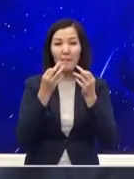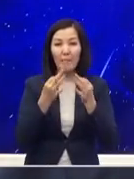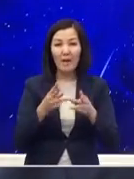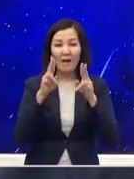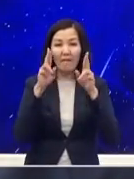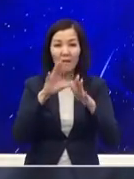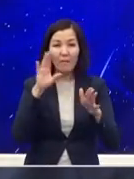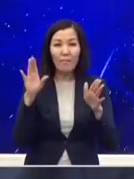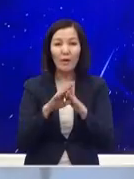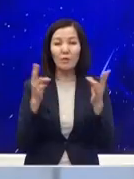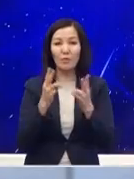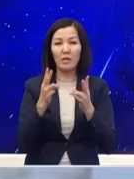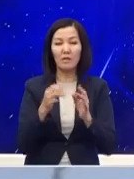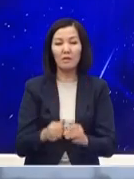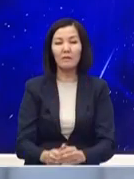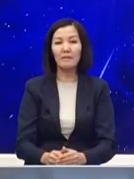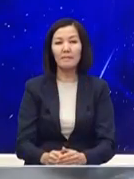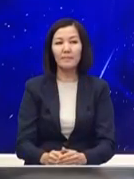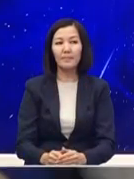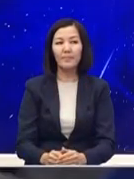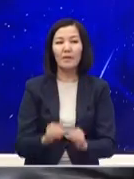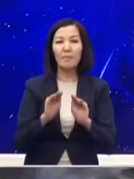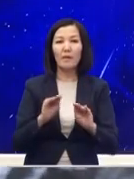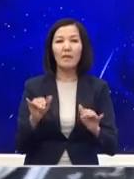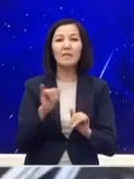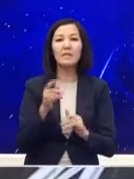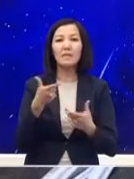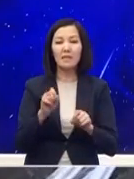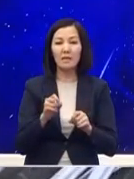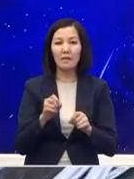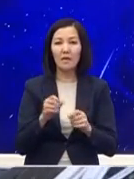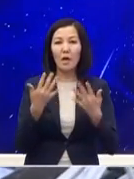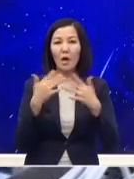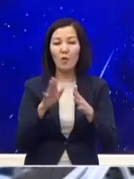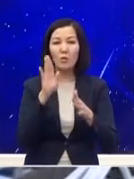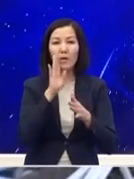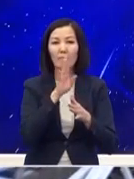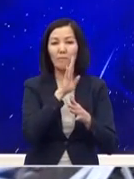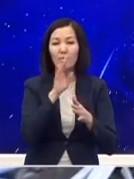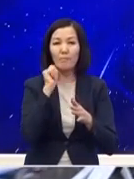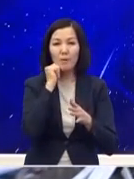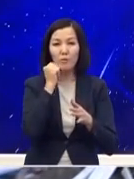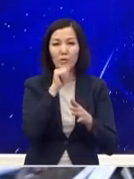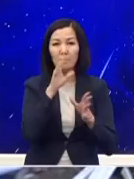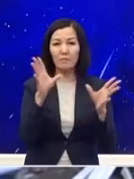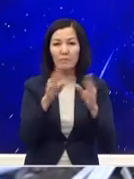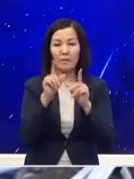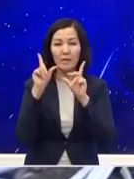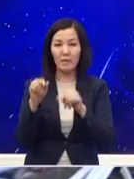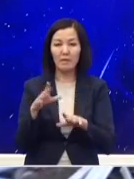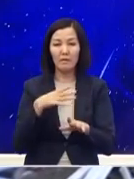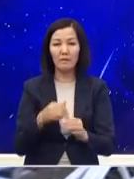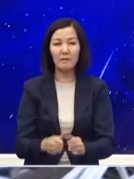сактай жүрүүнү сурайбыз. Азыр балдарыңыз кайда? Балдар ауылда. Жаным Мамат. Ауылда. Ата-энемдин колунда.